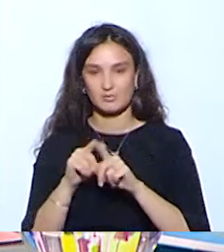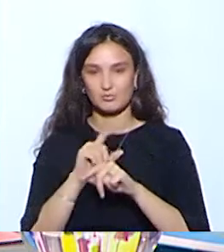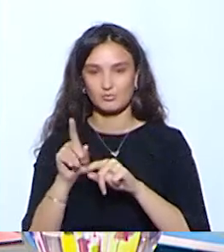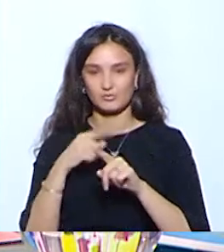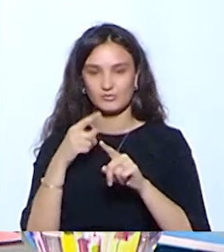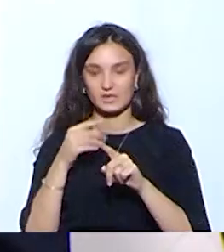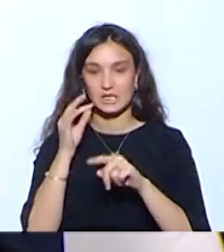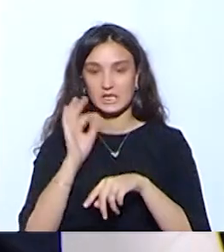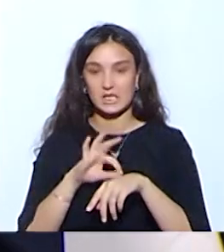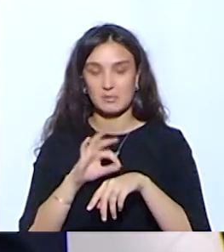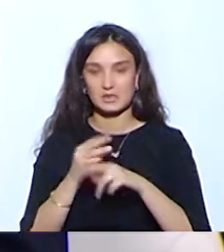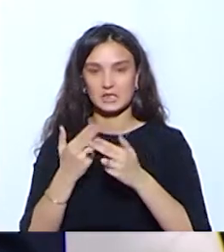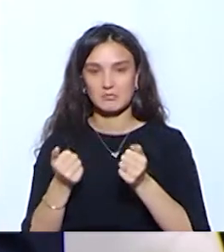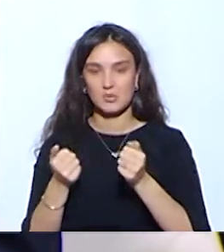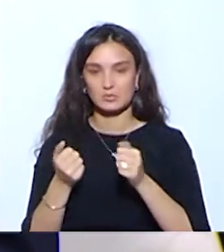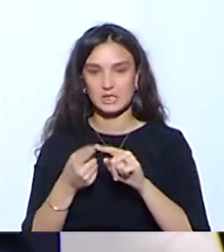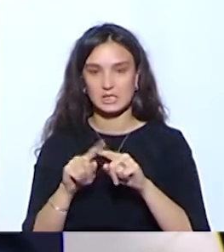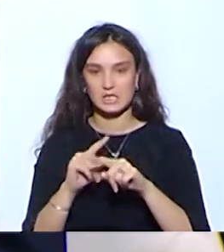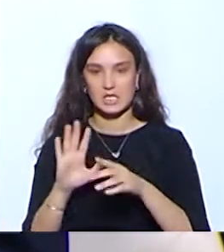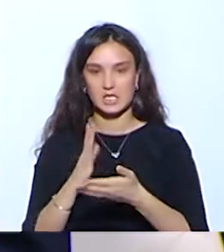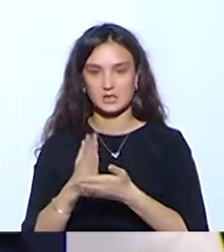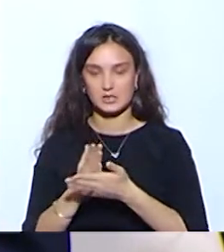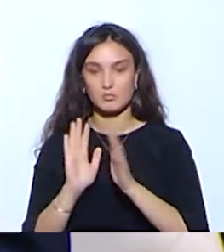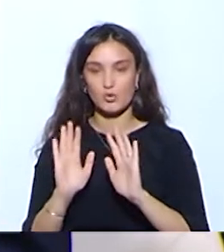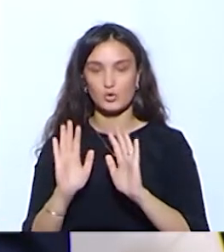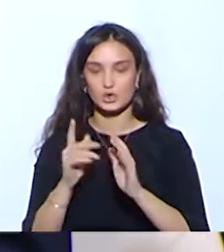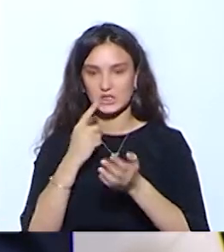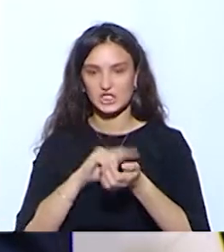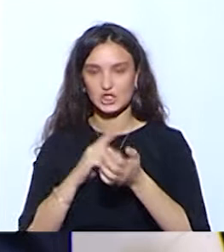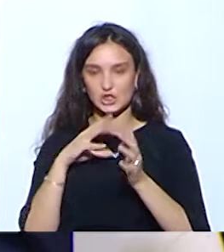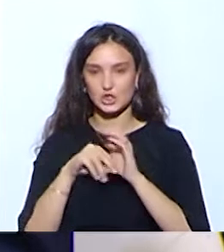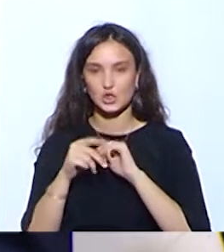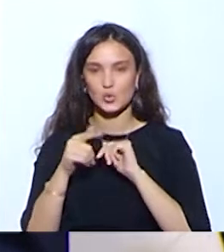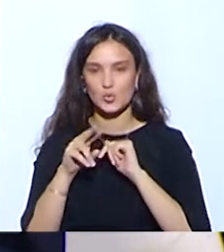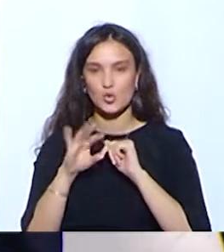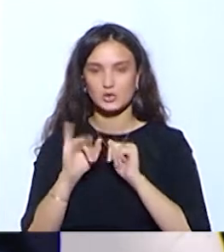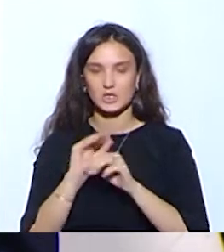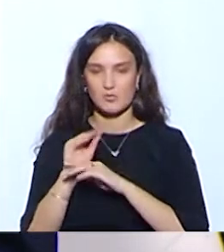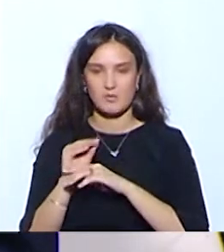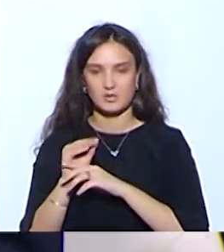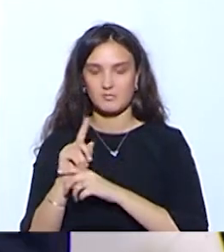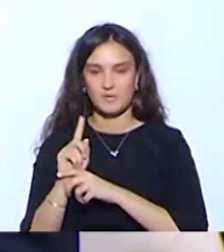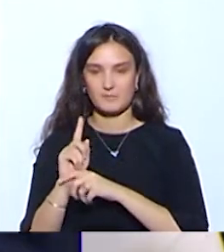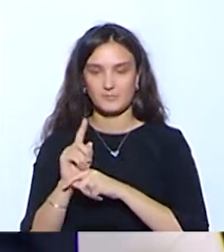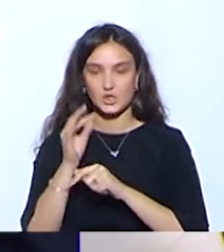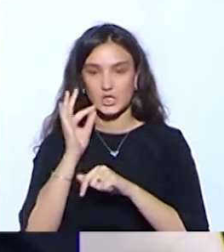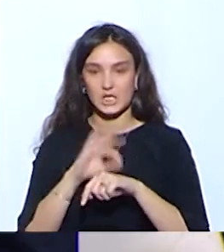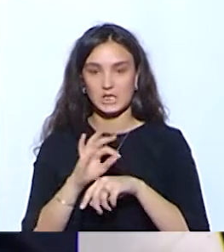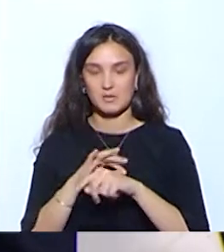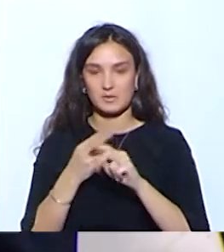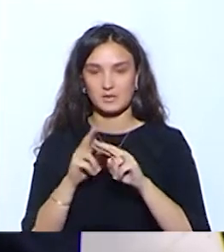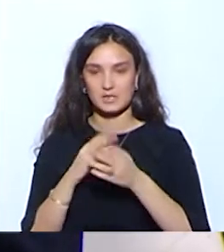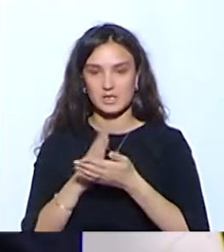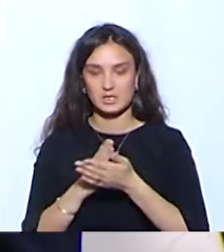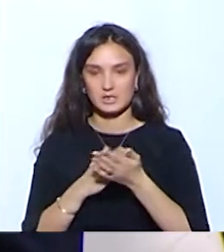შაქრიანი დიაბეტი, რა თქმა უნდა, ეს არ გახლავთ მხოლოდ სისხლში გლუკოზის დონის მომატება. შაქრიანი დიაბეტი ეს